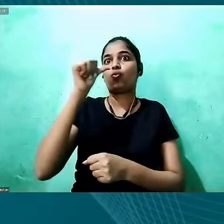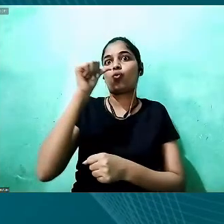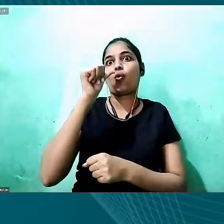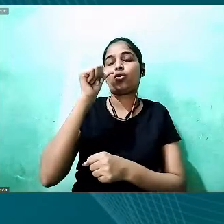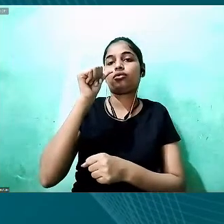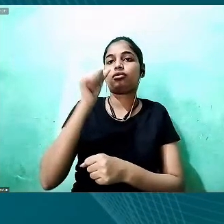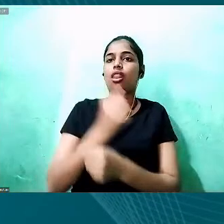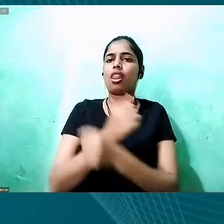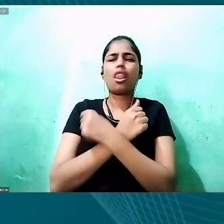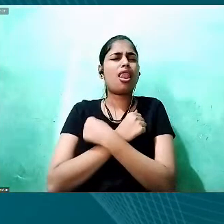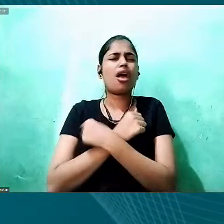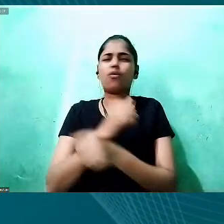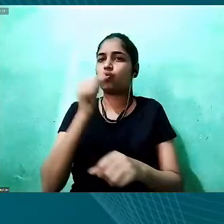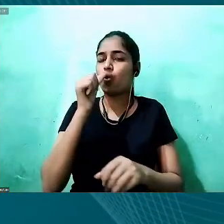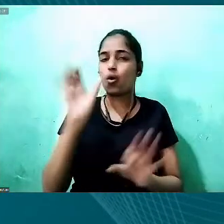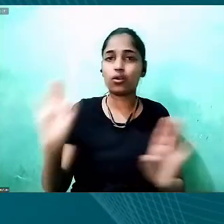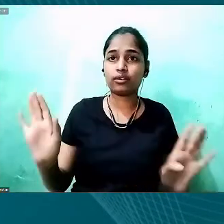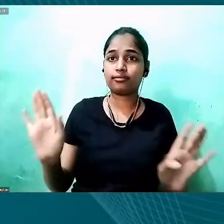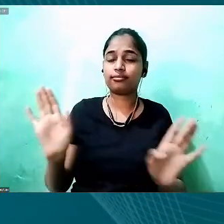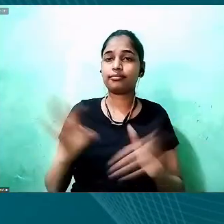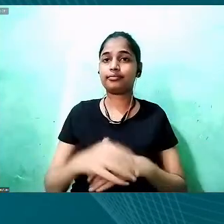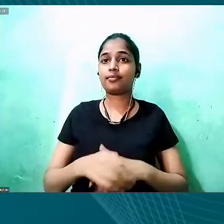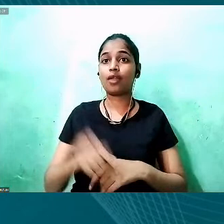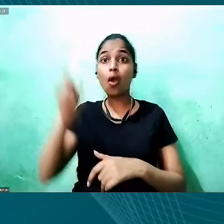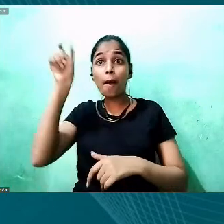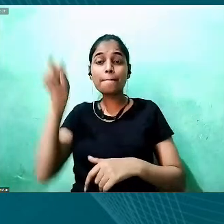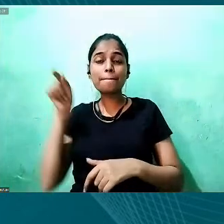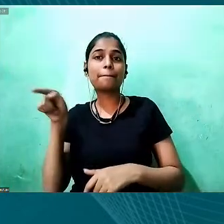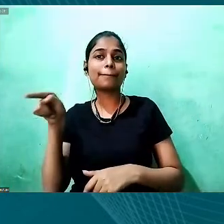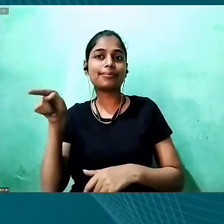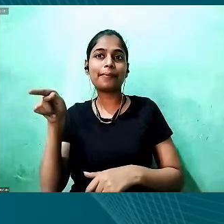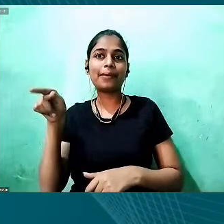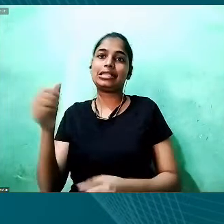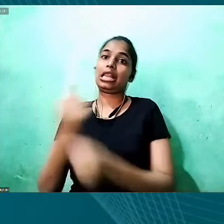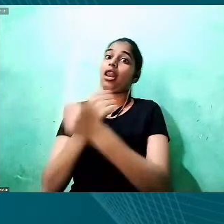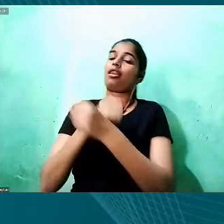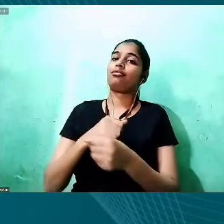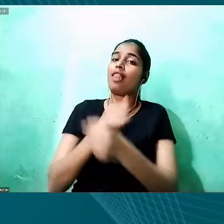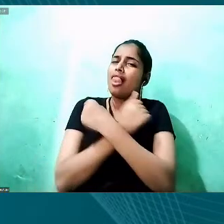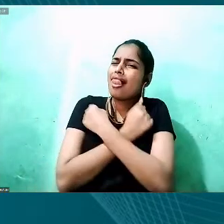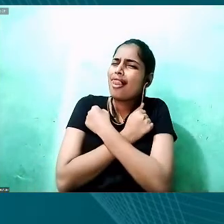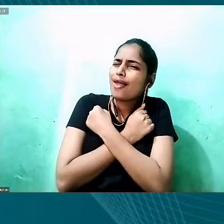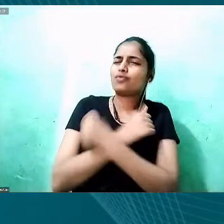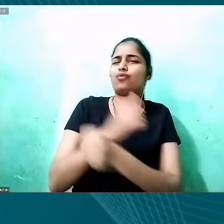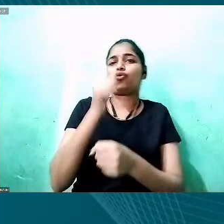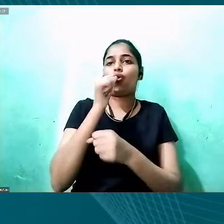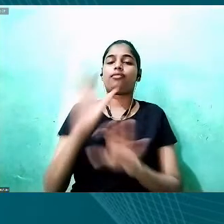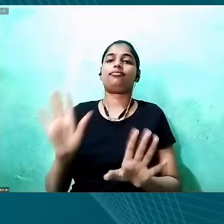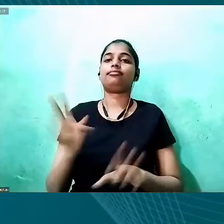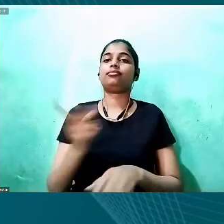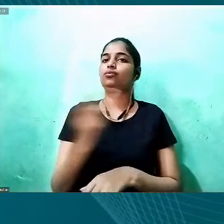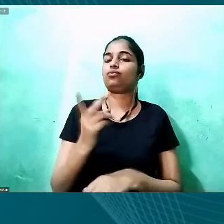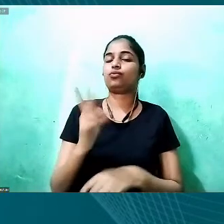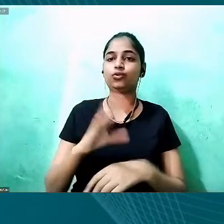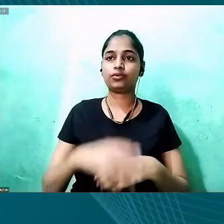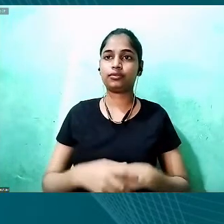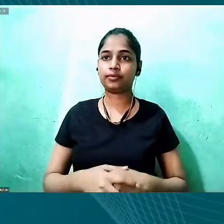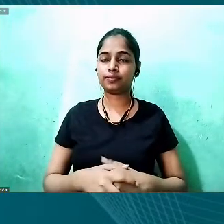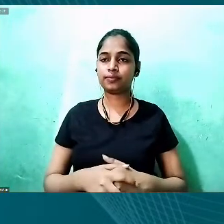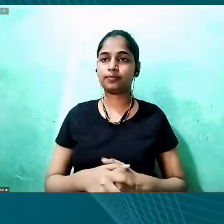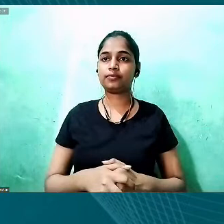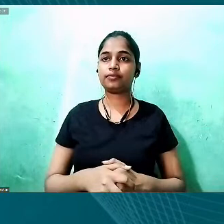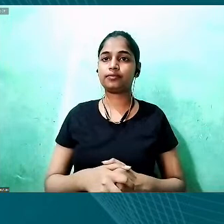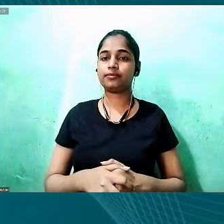अ लॉट ऑफ टाइम इन वाटर. सो what he would do is, if we have